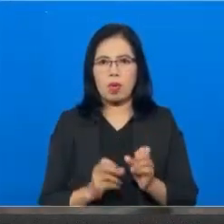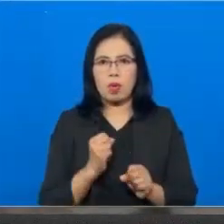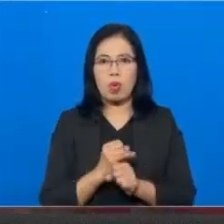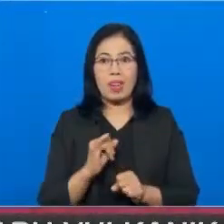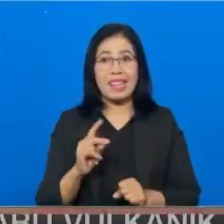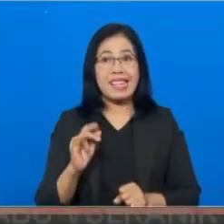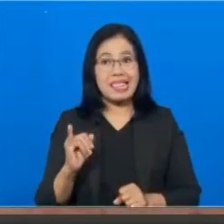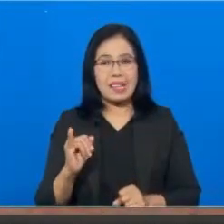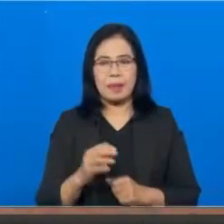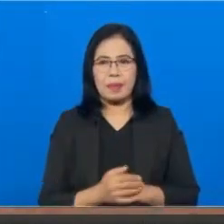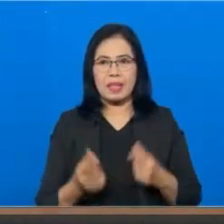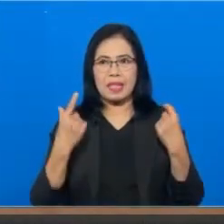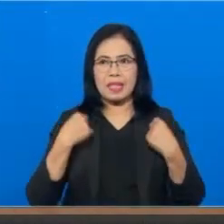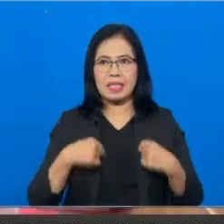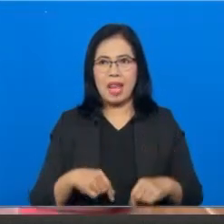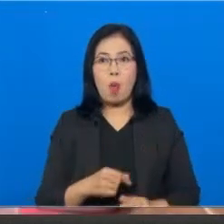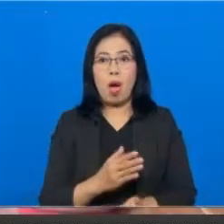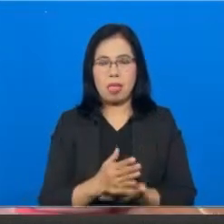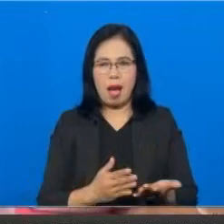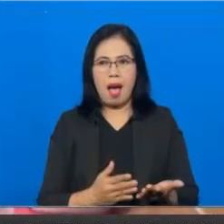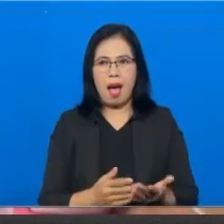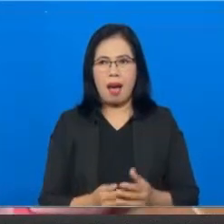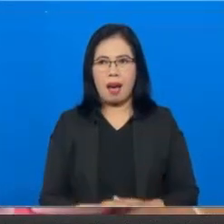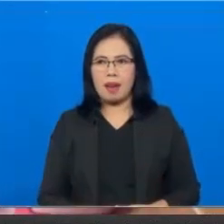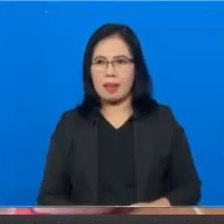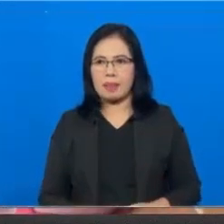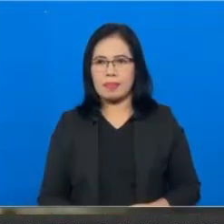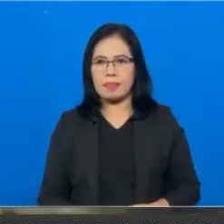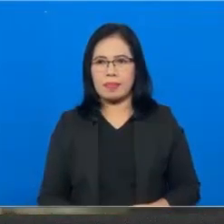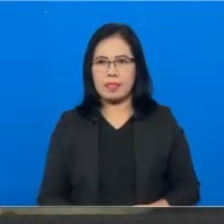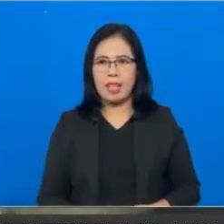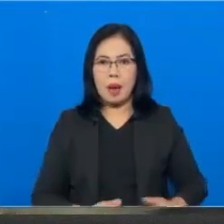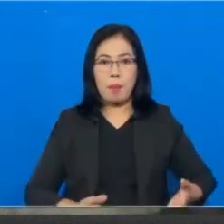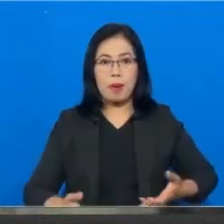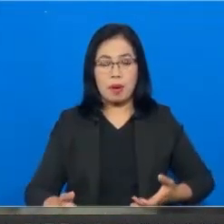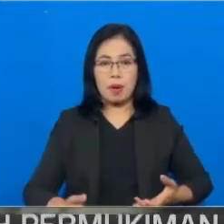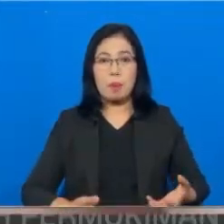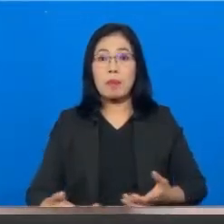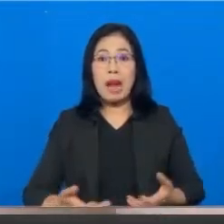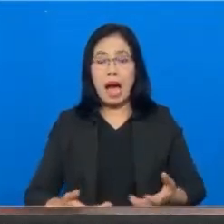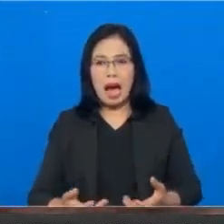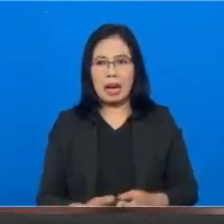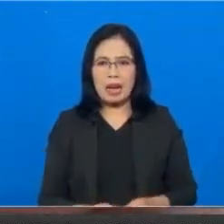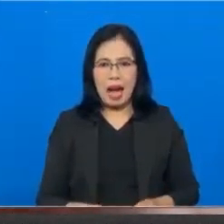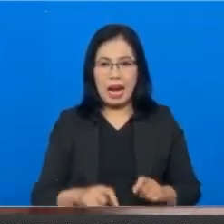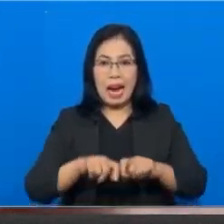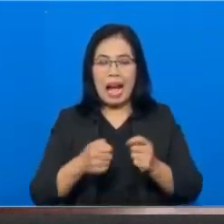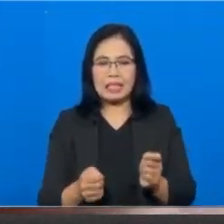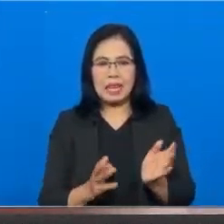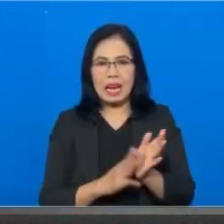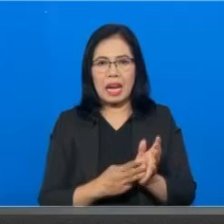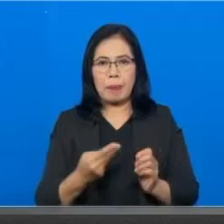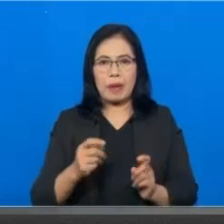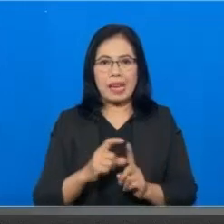pengolahan kacang mede. Industri rumahan kacang mede milik Fitria Handayani ini telah berdiri sejak tahun 1990. Dalam